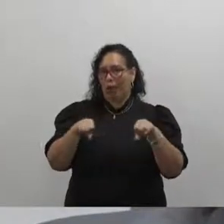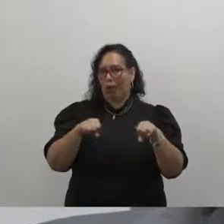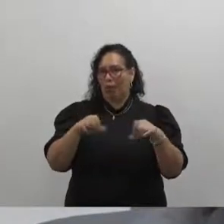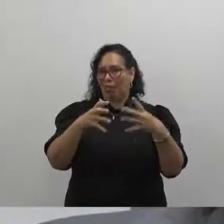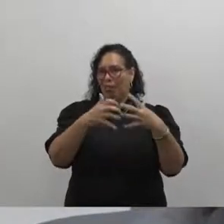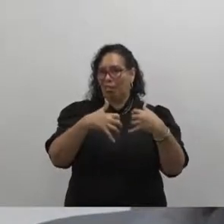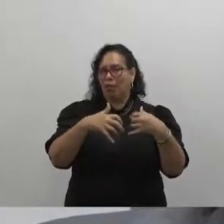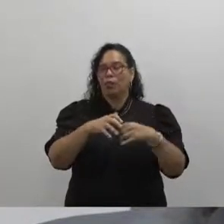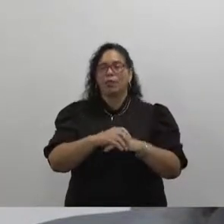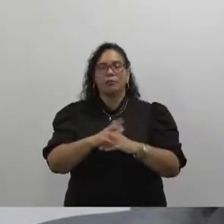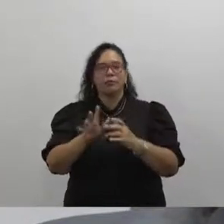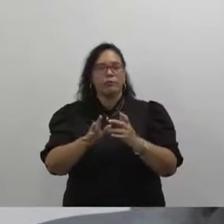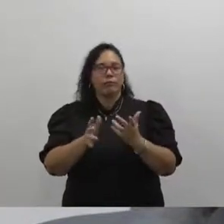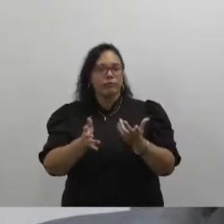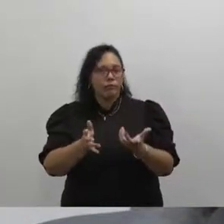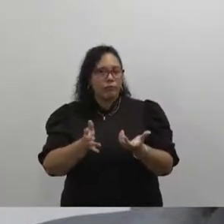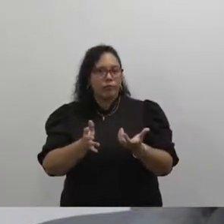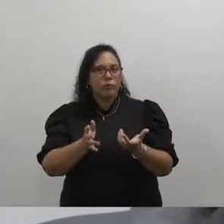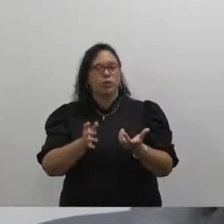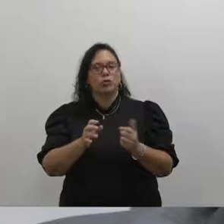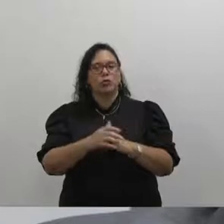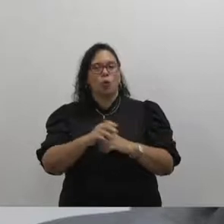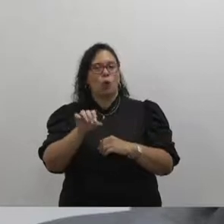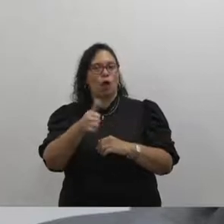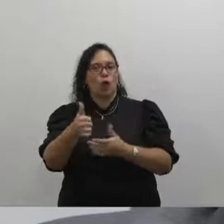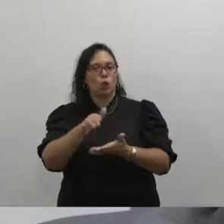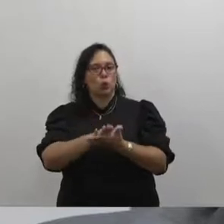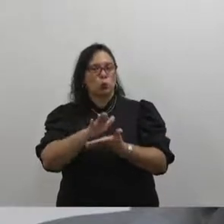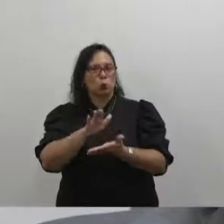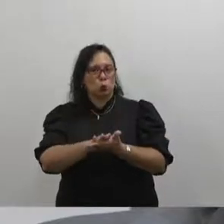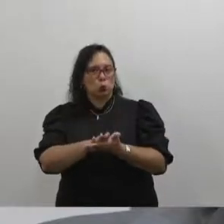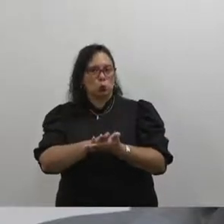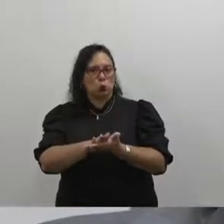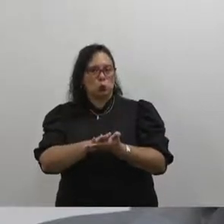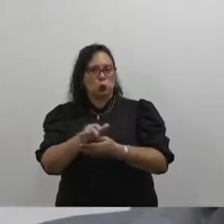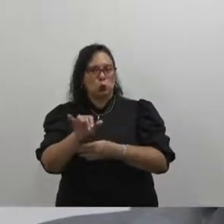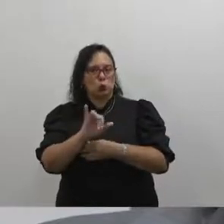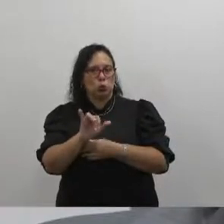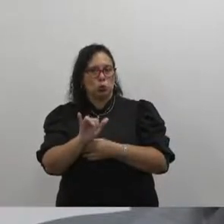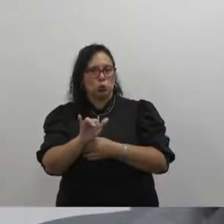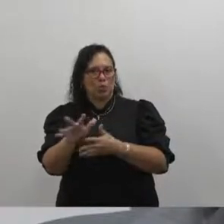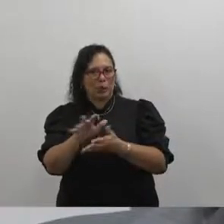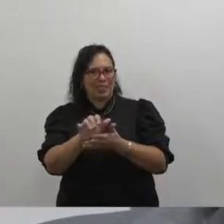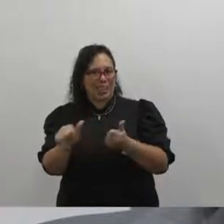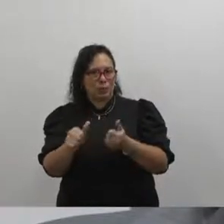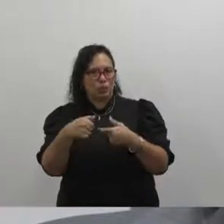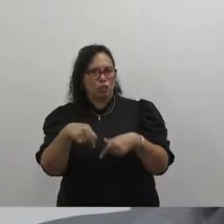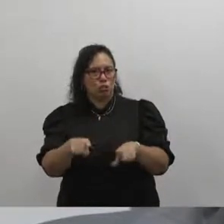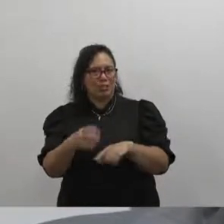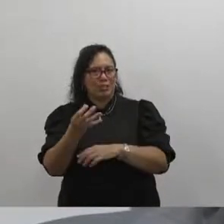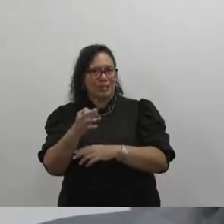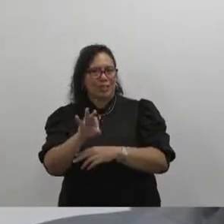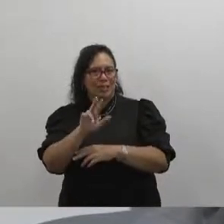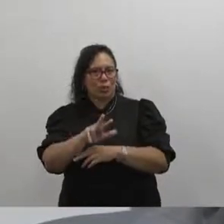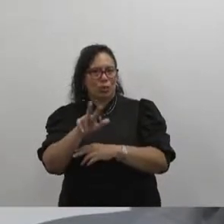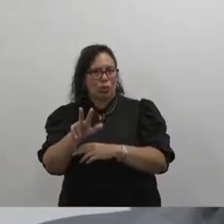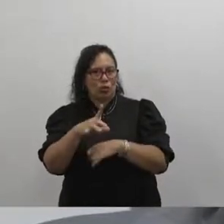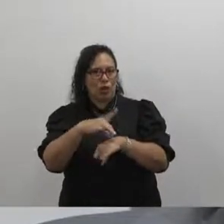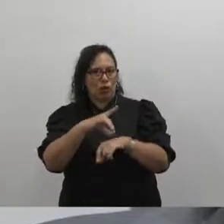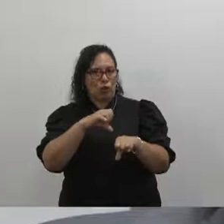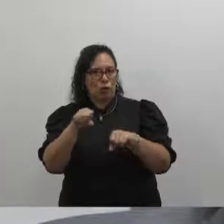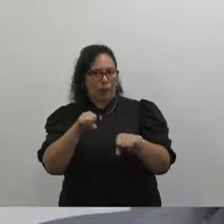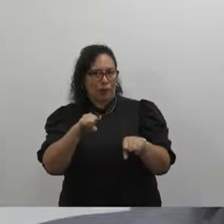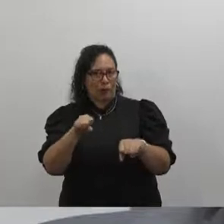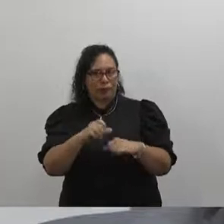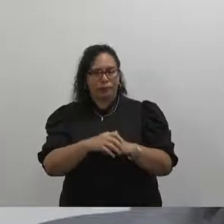bay cơ phản đấy nữa tới xe lá poly thà rơi mà đây xe lá thay nè anh chỉ biết xét là xem xét nữa bạn